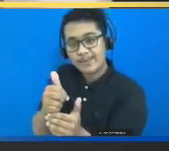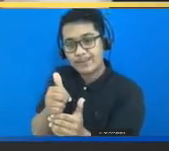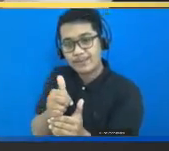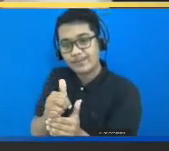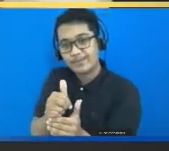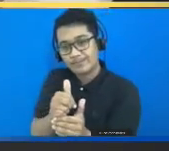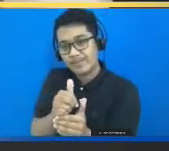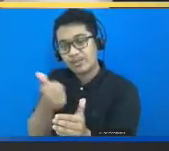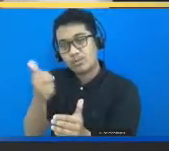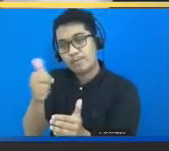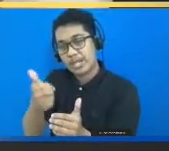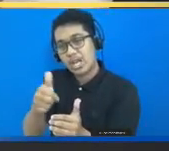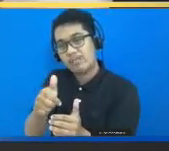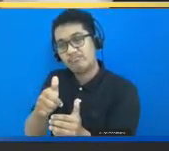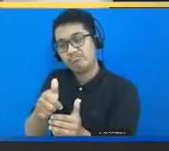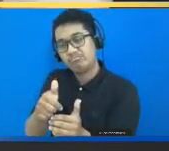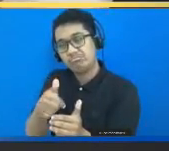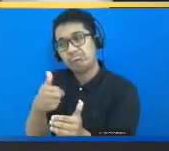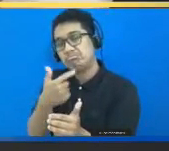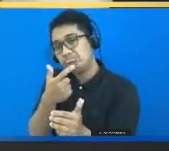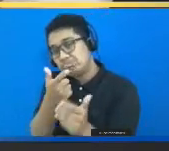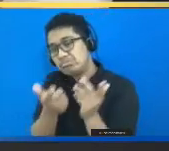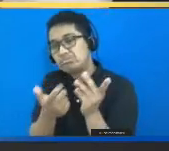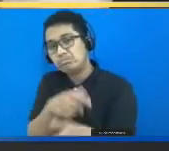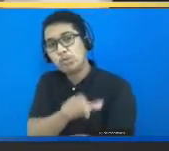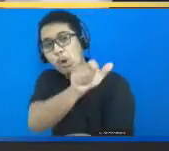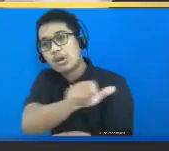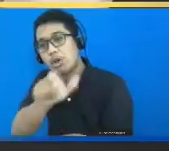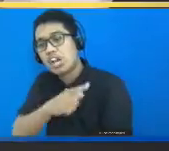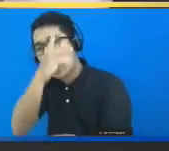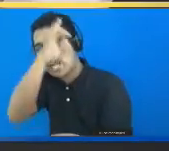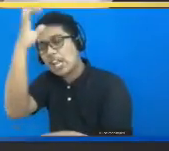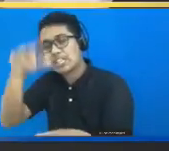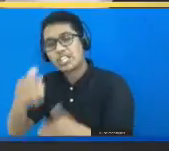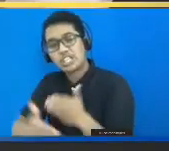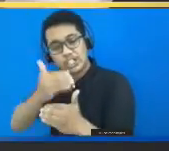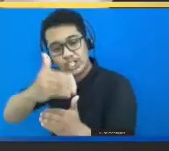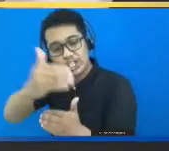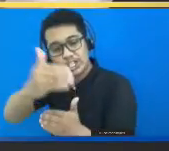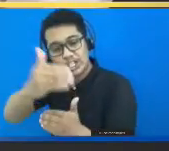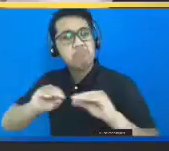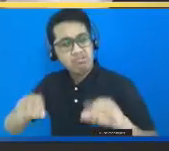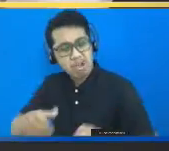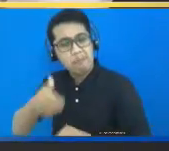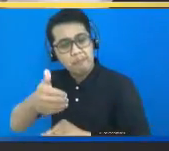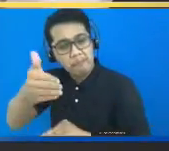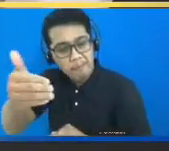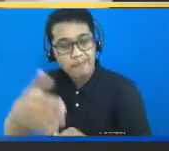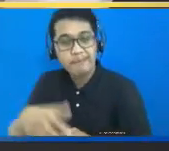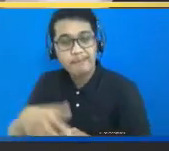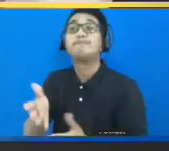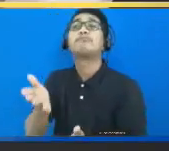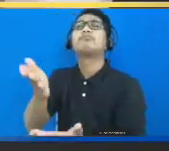nih tadi tersebut kita bisa bikin orang kreatif WordPress lebih label pekerjaannya apa yang menurut kamu harus lebih